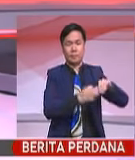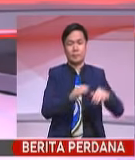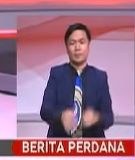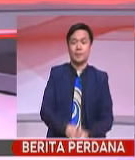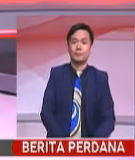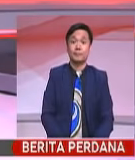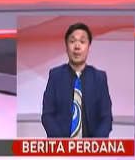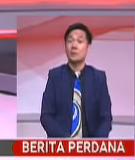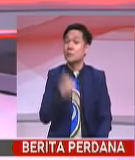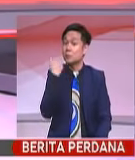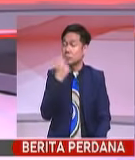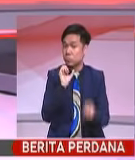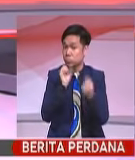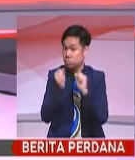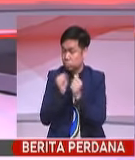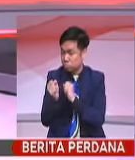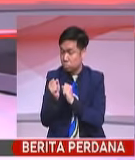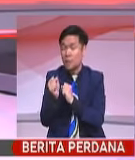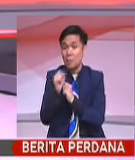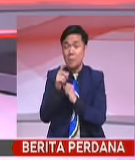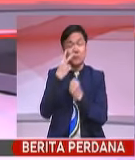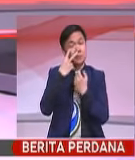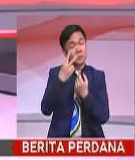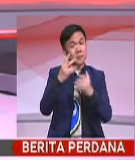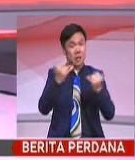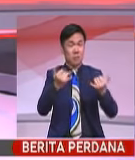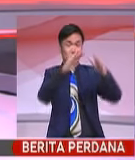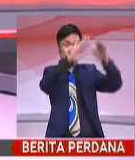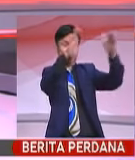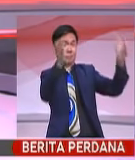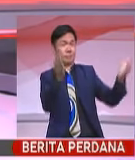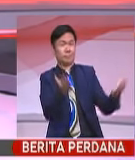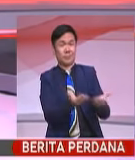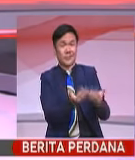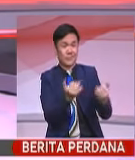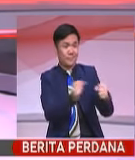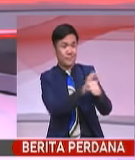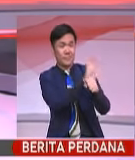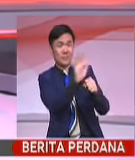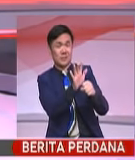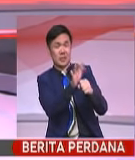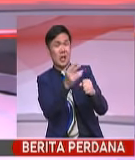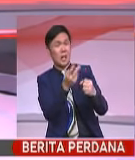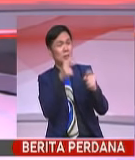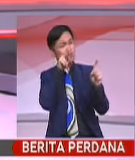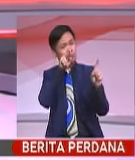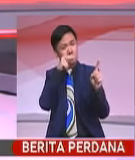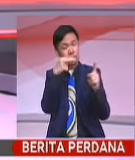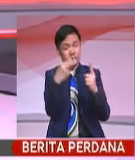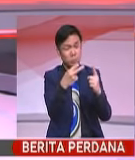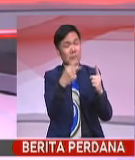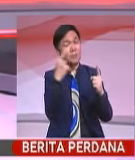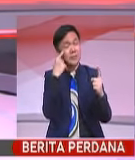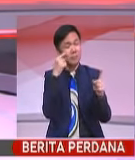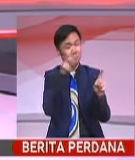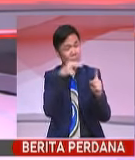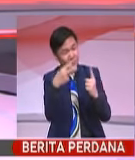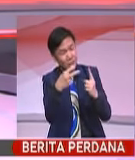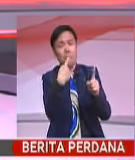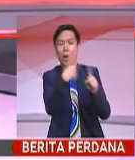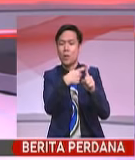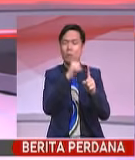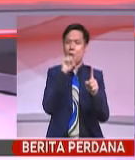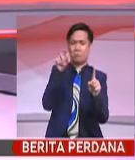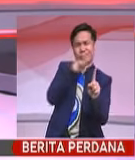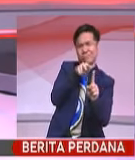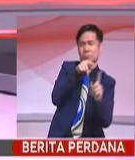Atlet perlu melihat situasi terkini dunia yang dibelenggu pandemik COVID-19 dari sudut yang positif. Kesan itu dibuat